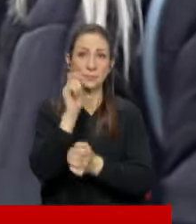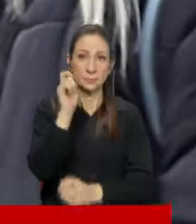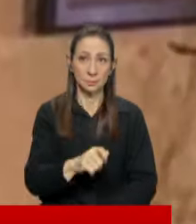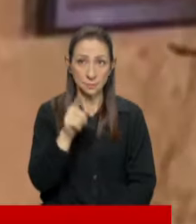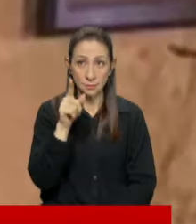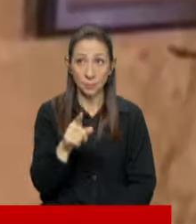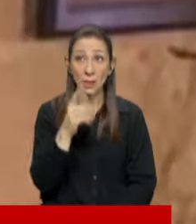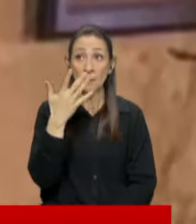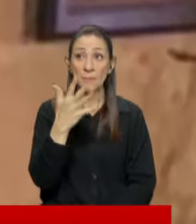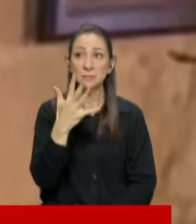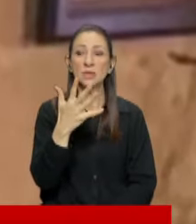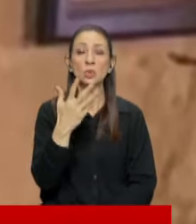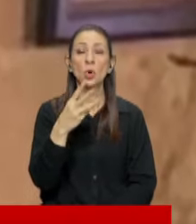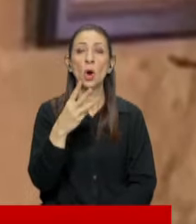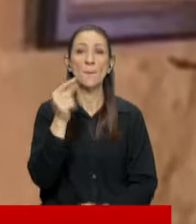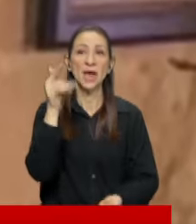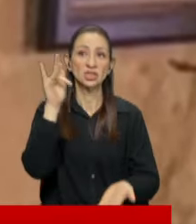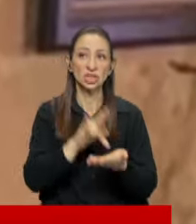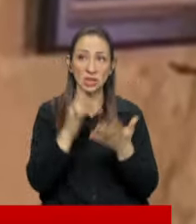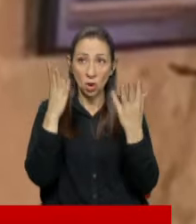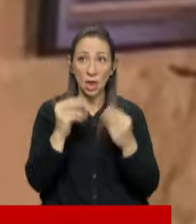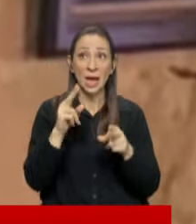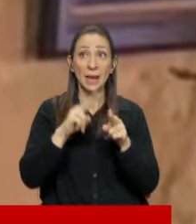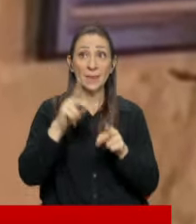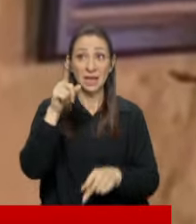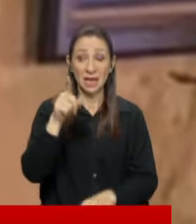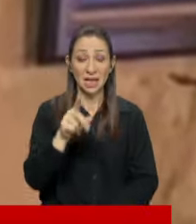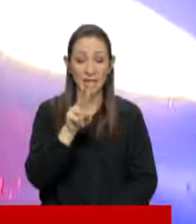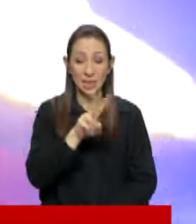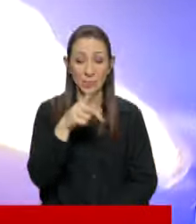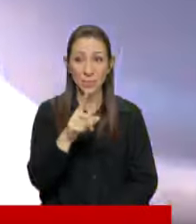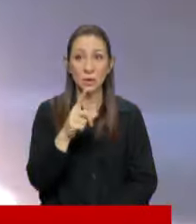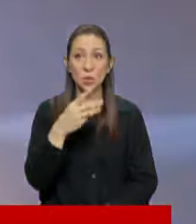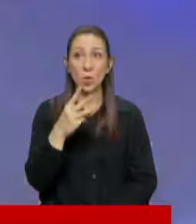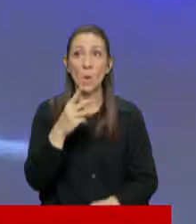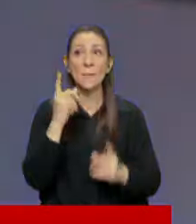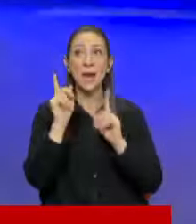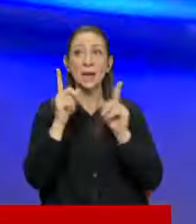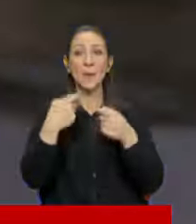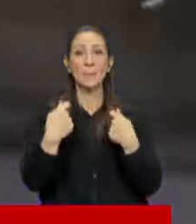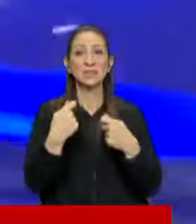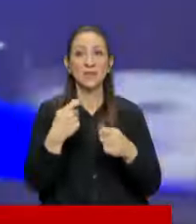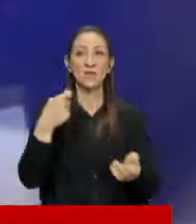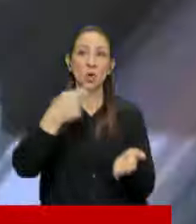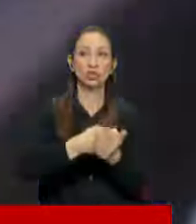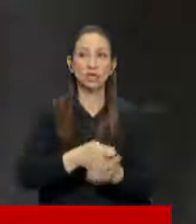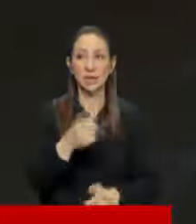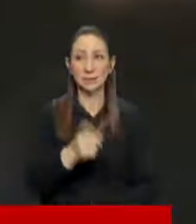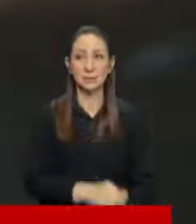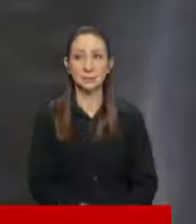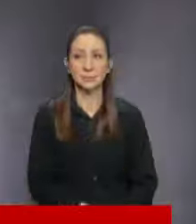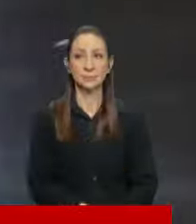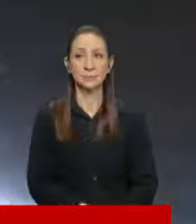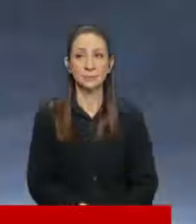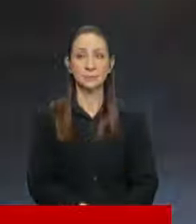etti. 5000 euro para cezasına çarptırılan Camilleri 20.000 euroluk mahkeme masraflarını da karşılayacak.